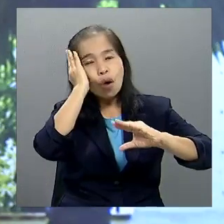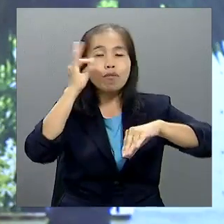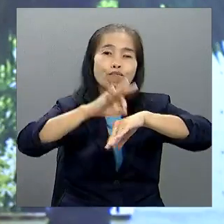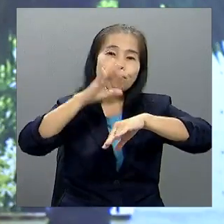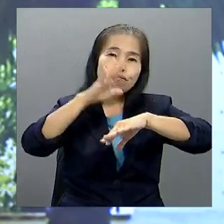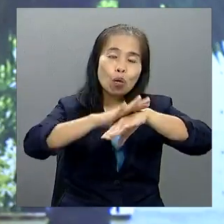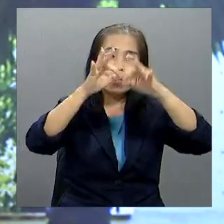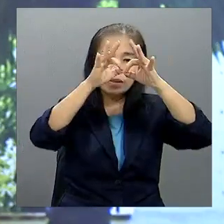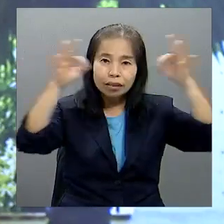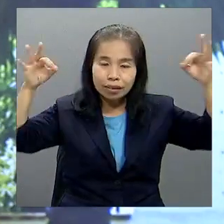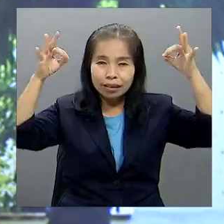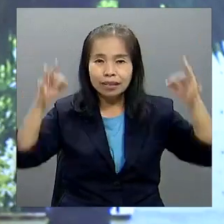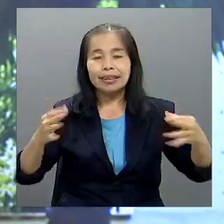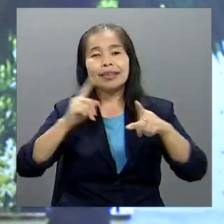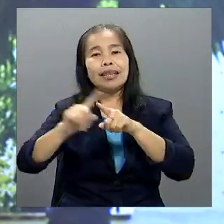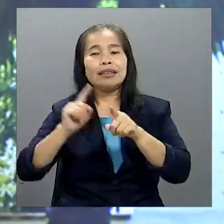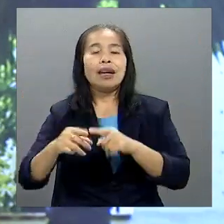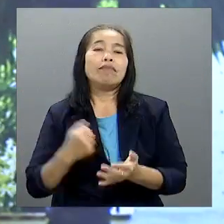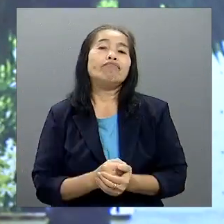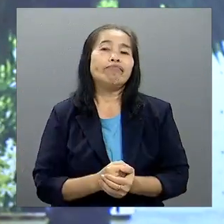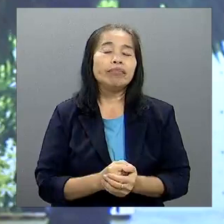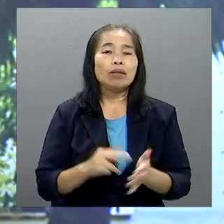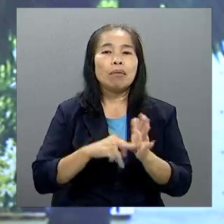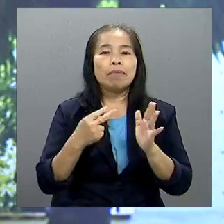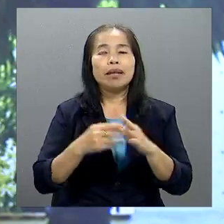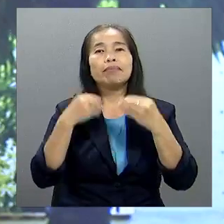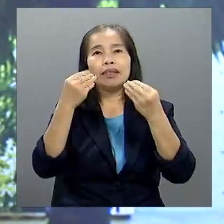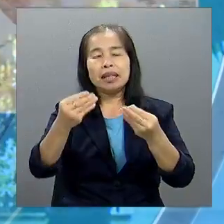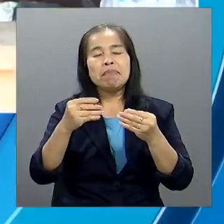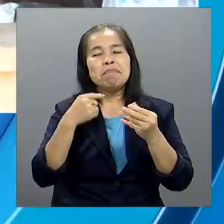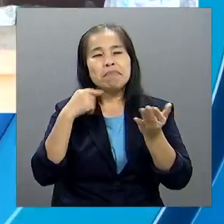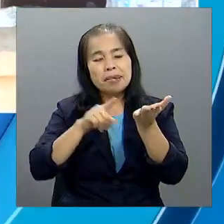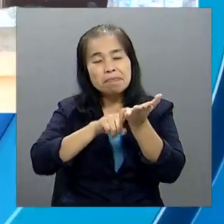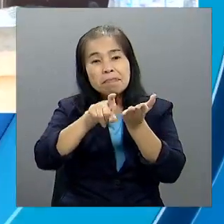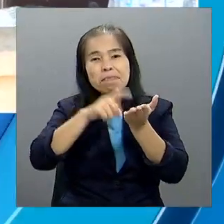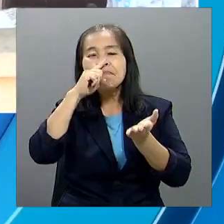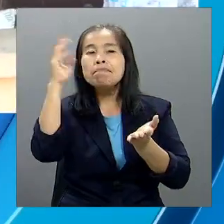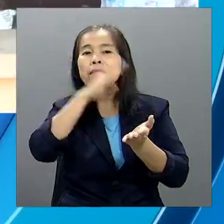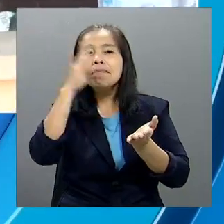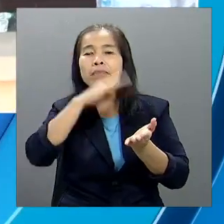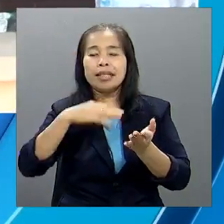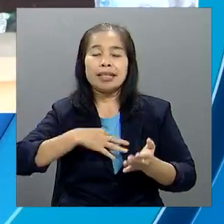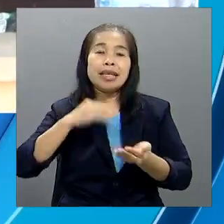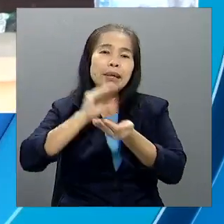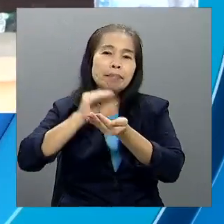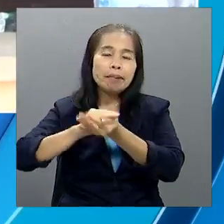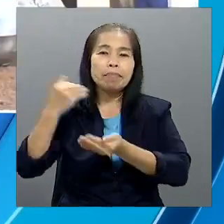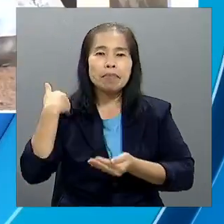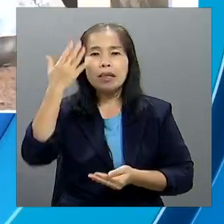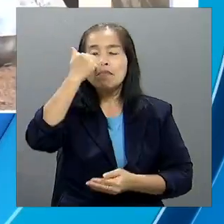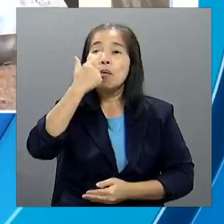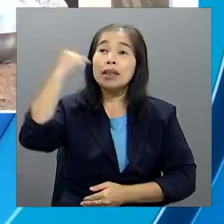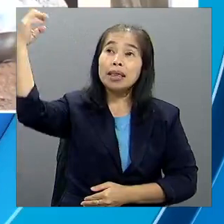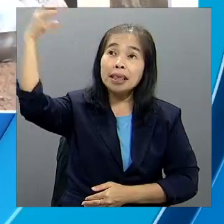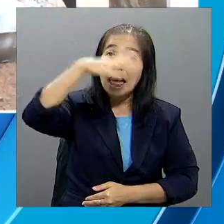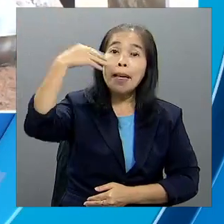ำให้จะมีความชื้นก็ตรงนี้ก็จะเป็นแหล่งของเชื้อราได้เช่นเดียวกันนะคะเพราะงั้นเมื่อไหร่ก็ตามที่มีแดดปั๊บรีบตาก ครับ ครับเรื่องของ